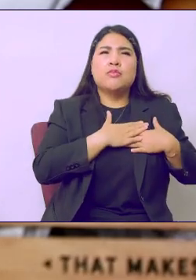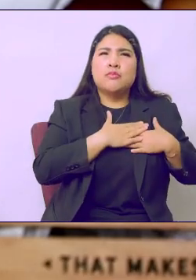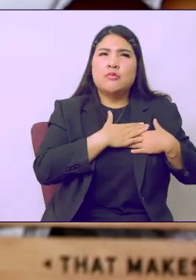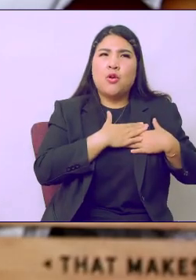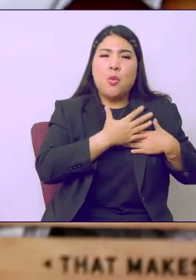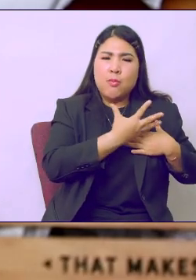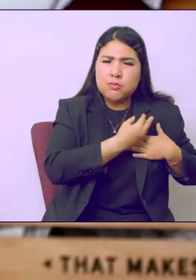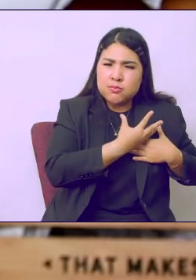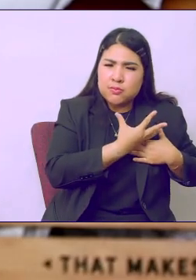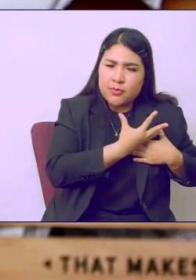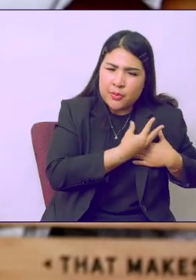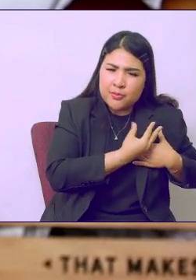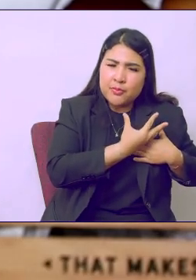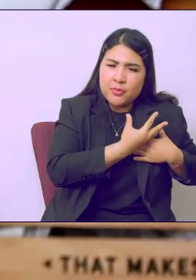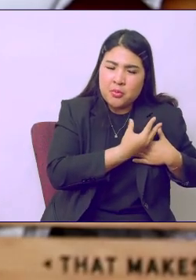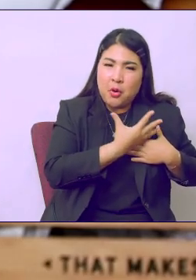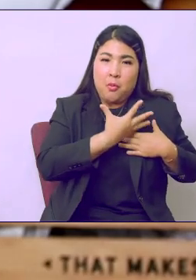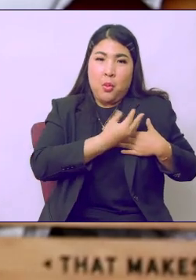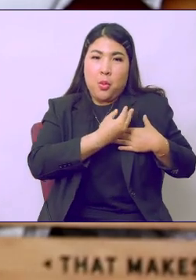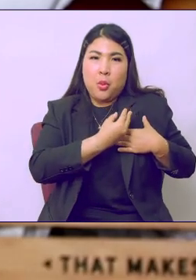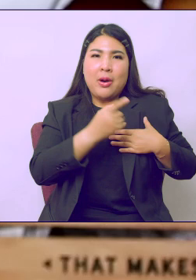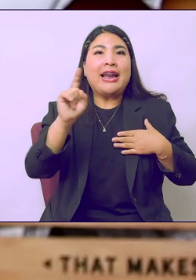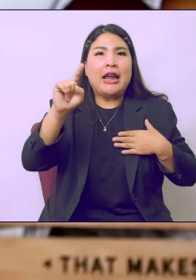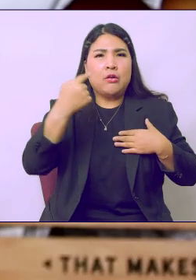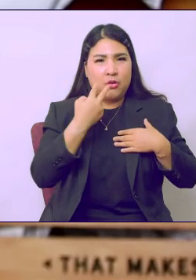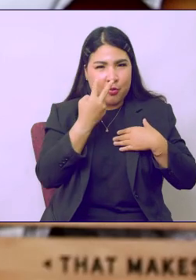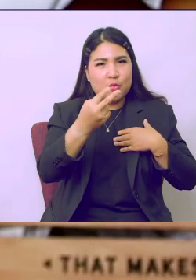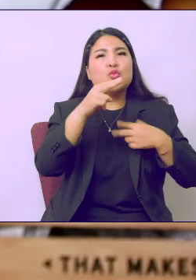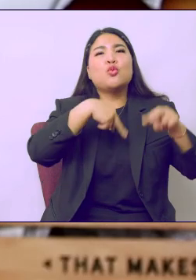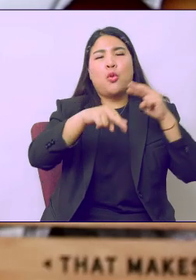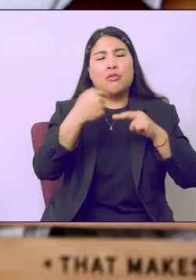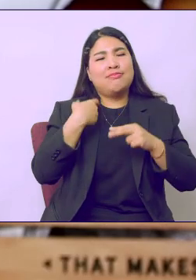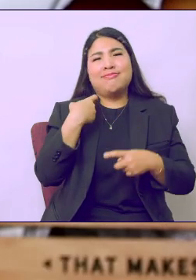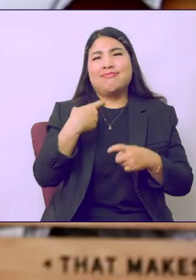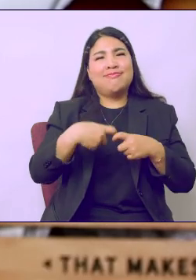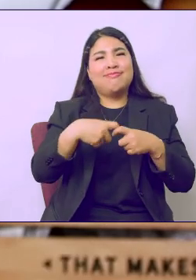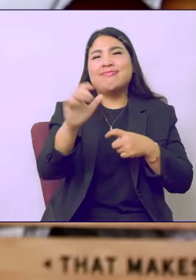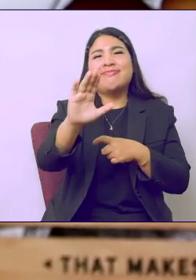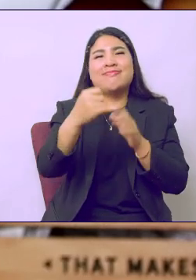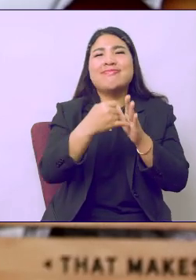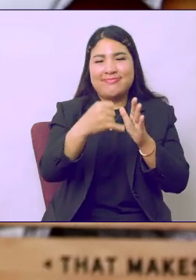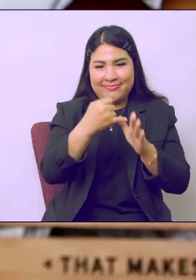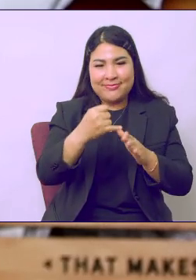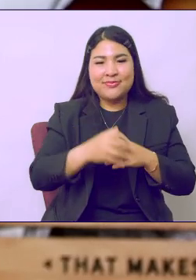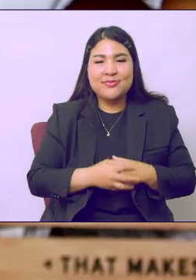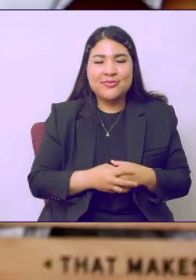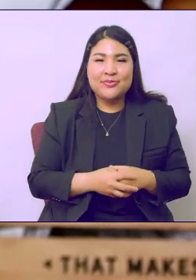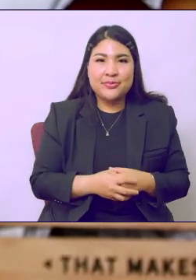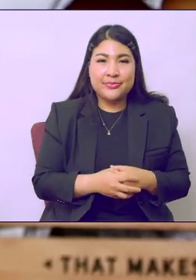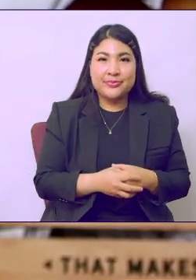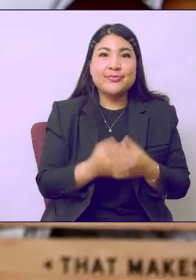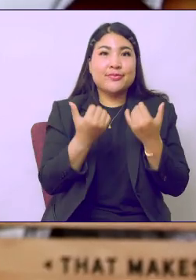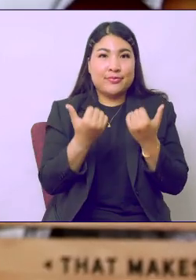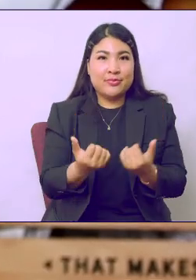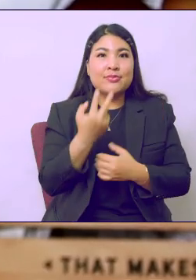หัวใจเต้นเร็วเต้นช้านี่ก็เป็นสมาธิอีกรูปแบบนึงนะครับไม่ได้ยากนะครับไม่ได้ยากนะครับอ่าคราวนี้นะครับ